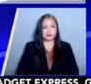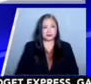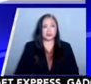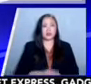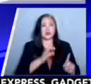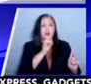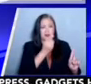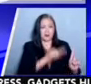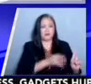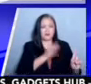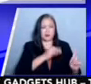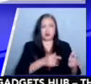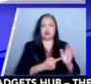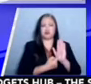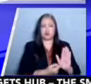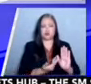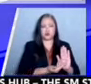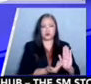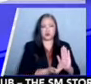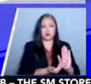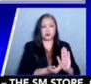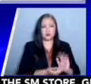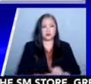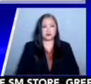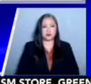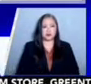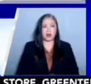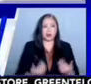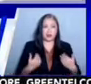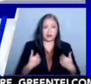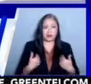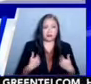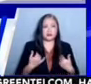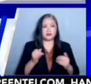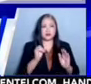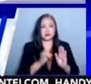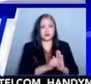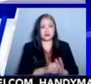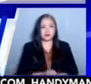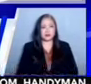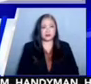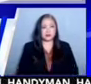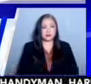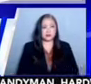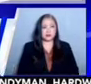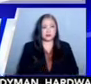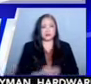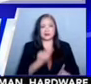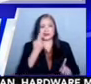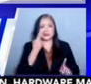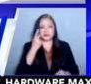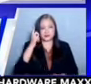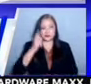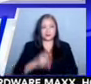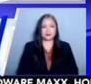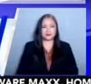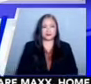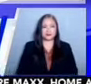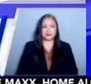y mga yan meron meron may mga album namin yan pagdating namin sa sold panawagan nila sa